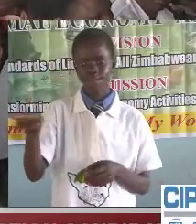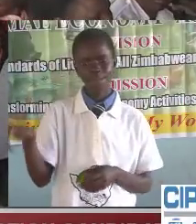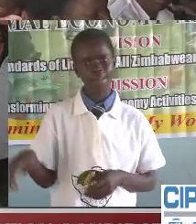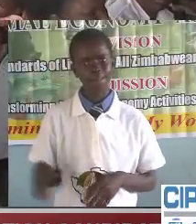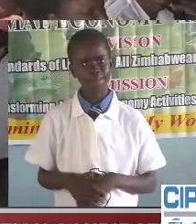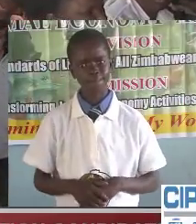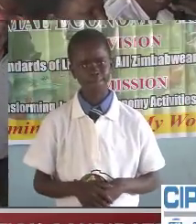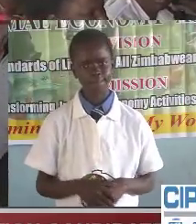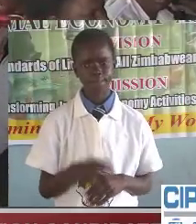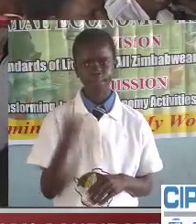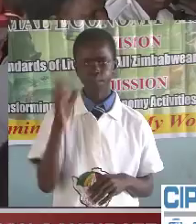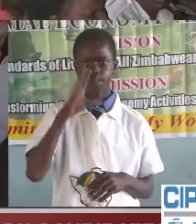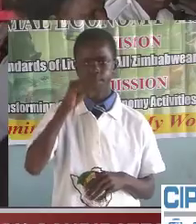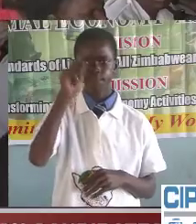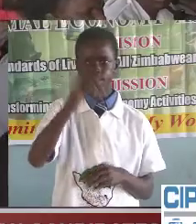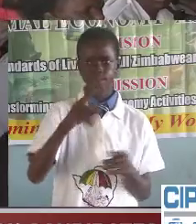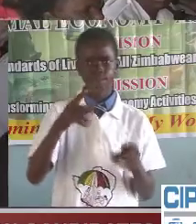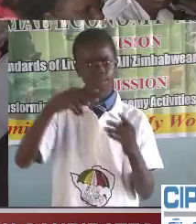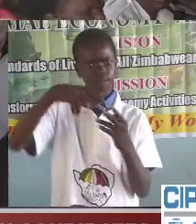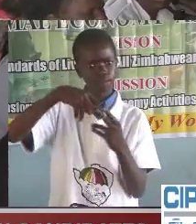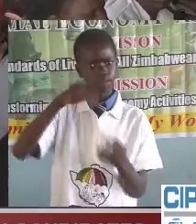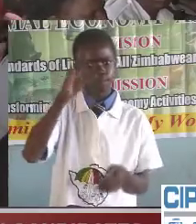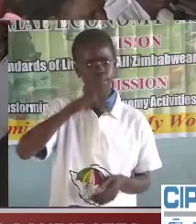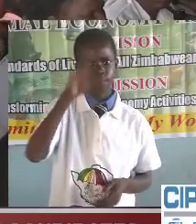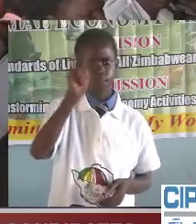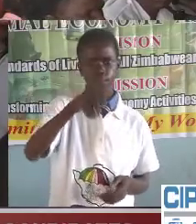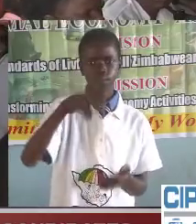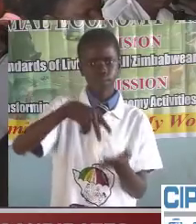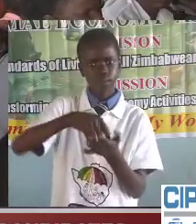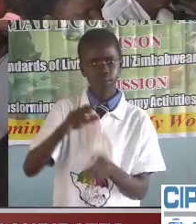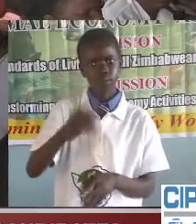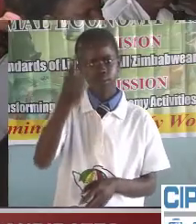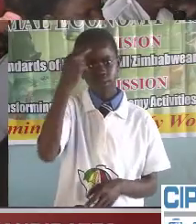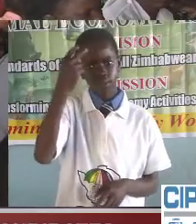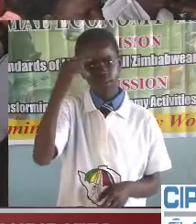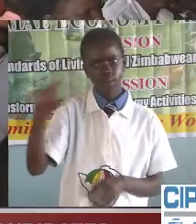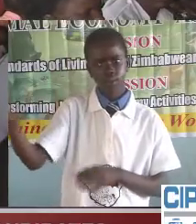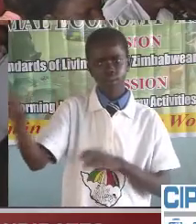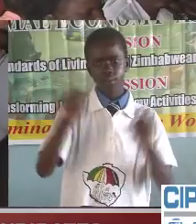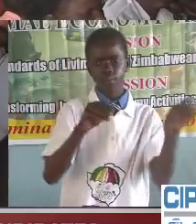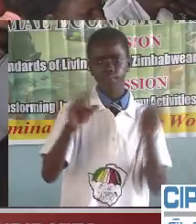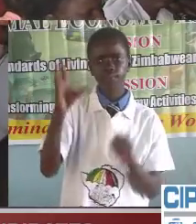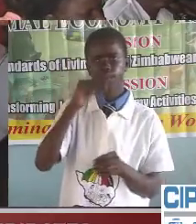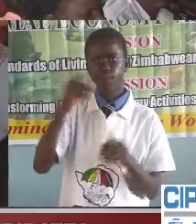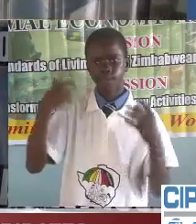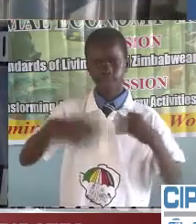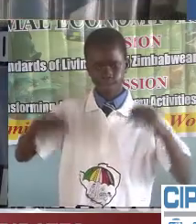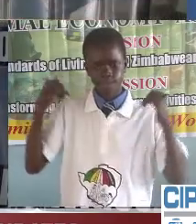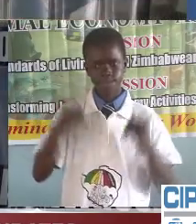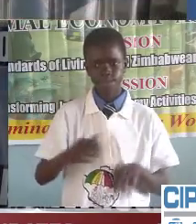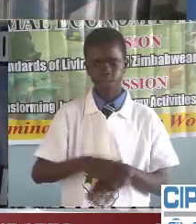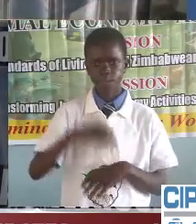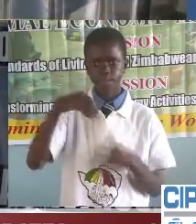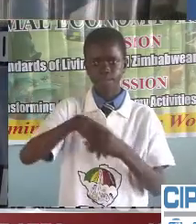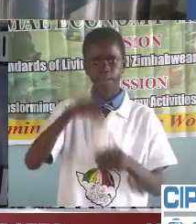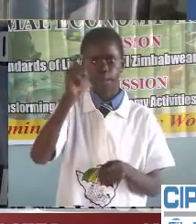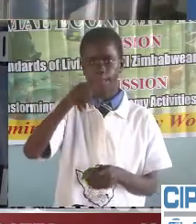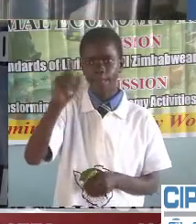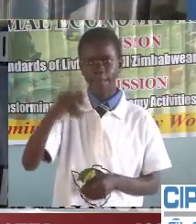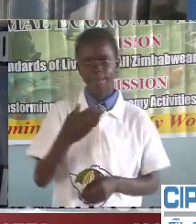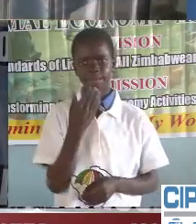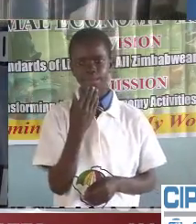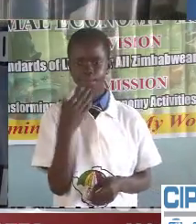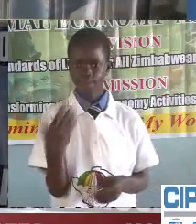kuti ndimire sa-independent. Ma-police atinoda kunotora, tinoda kutora ma-police anobva pauriwe as